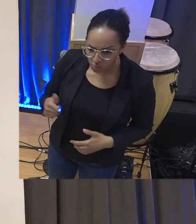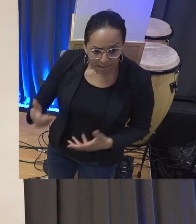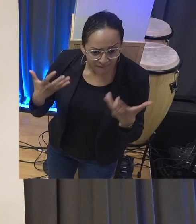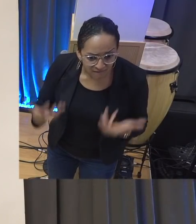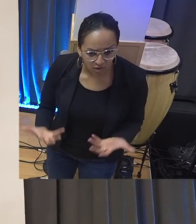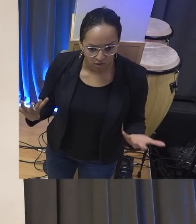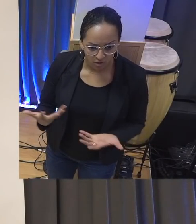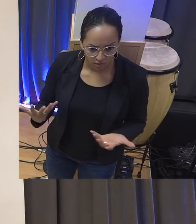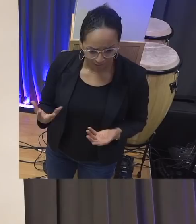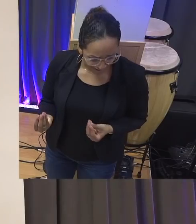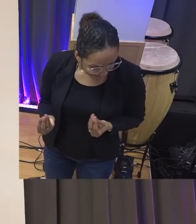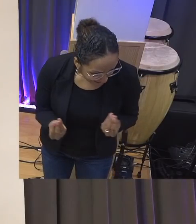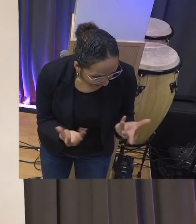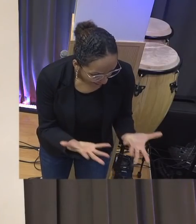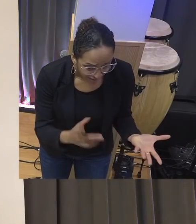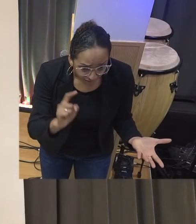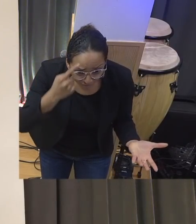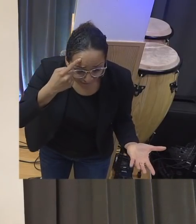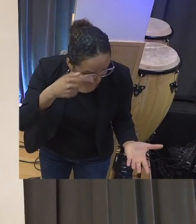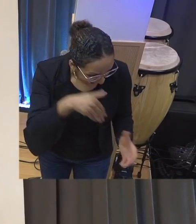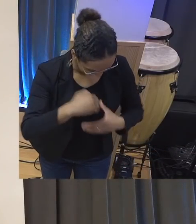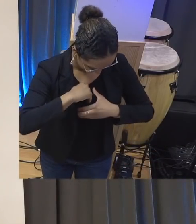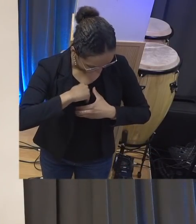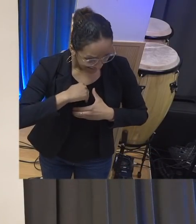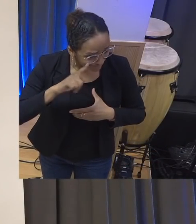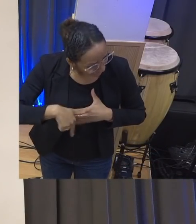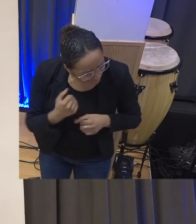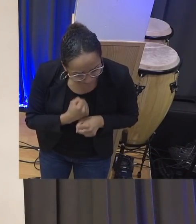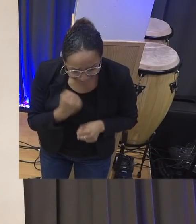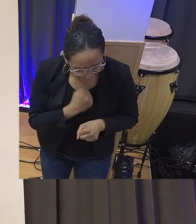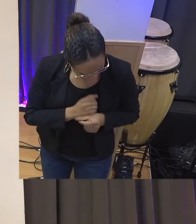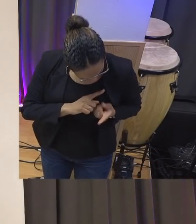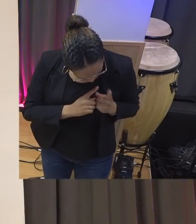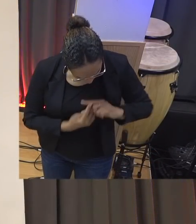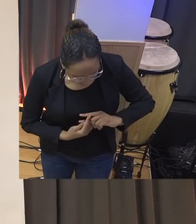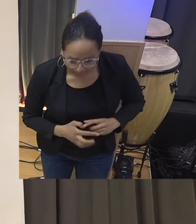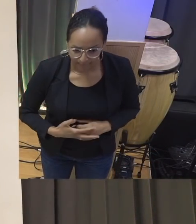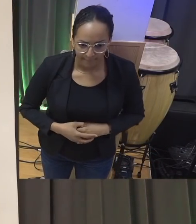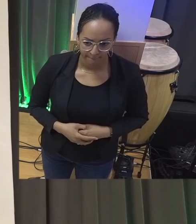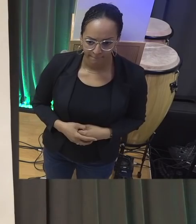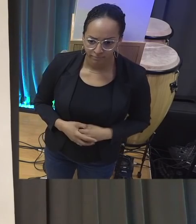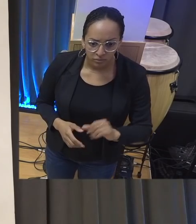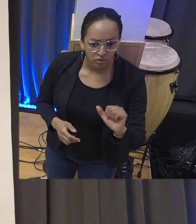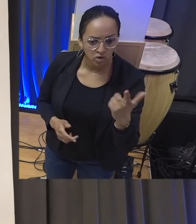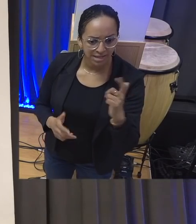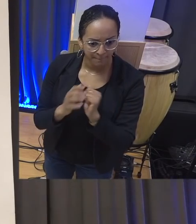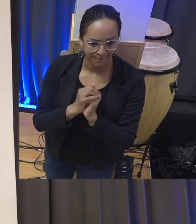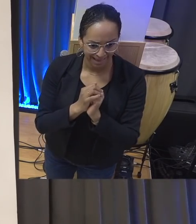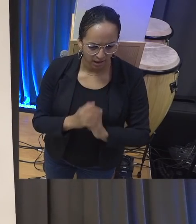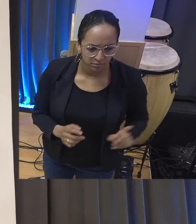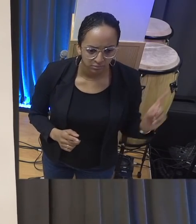les conscientiser sur ce travail intérieur à faire. Mais dans cette deuxième prière qu'on voit dans ce